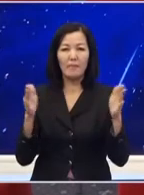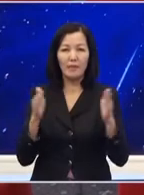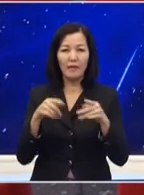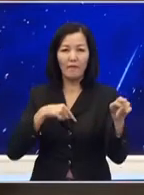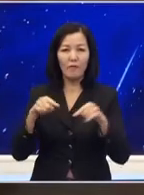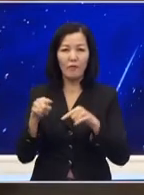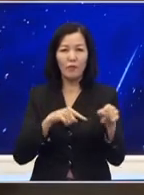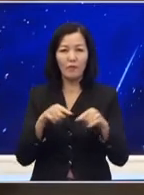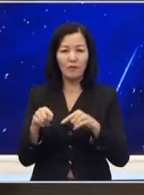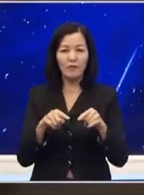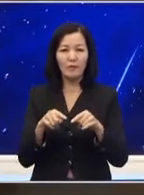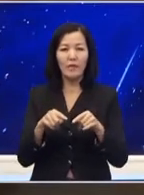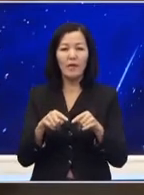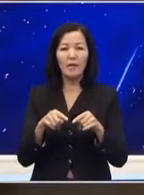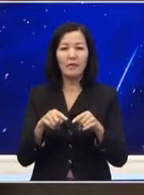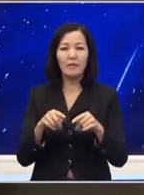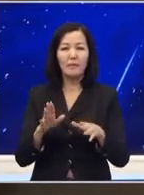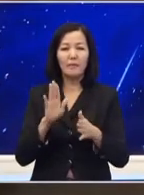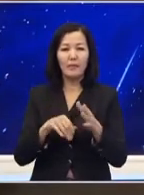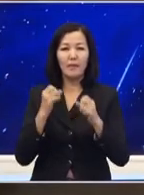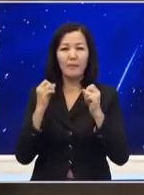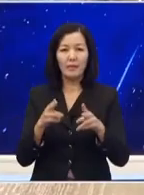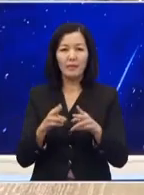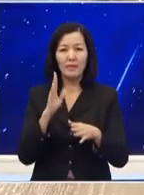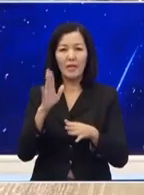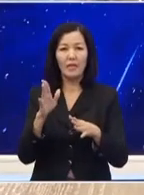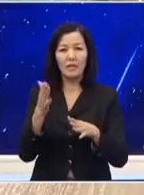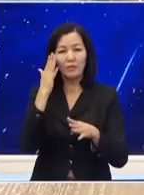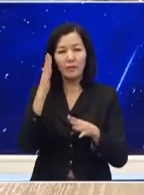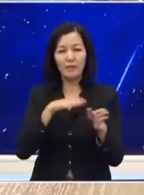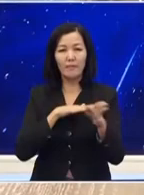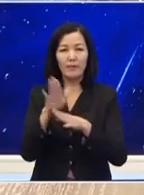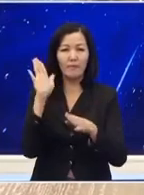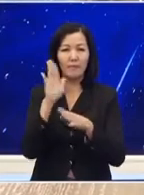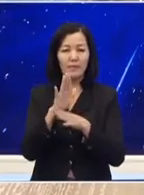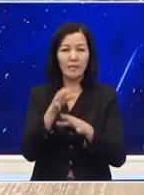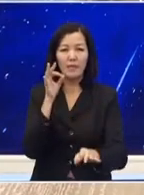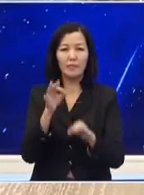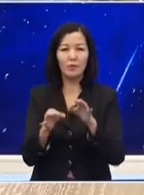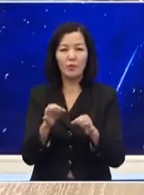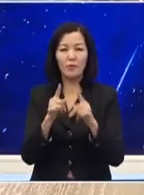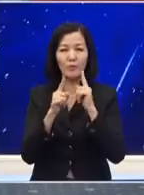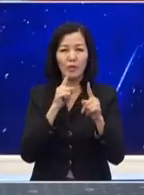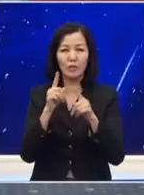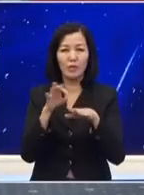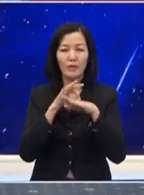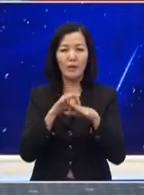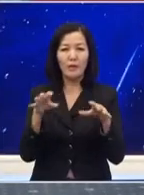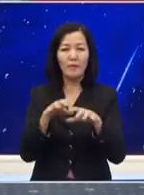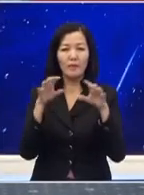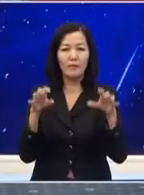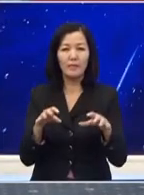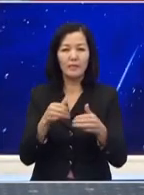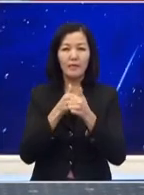мини-футбола антитравматическим покрытием. Дальнейшие методы по реализации послания обсудили на прошедшем брифинге под